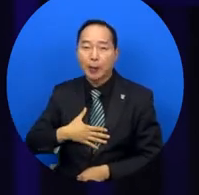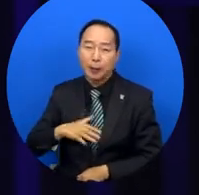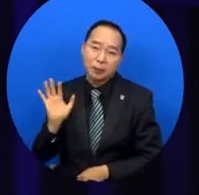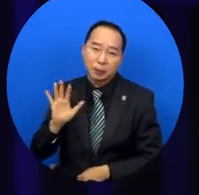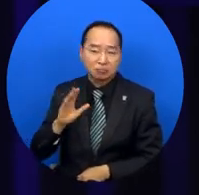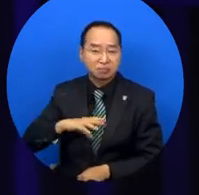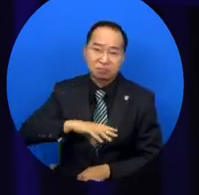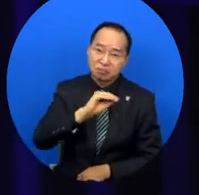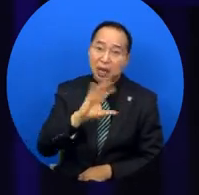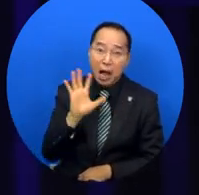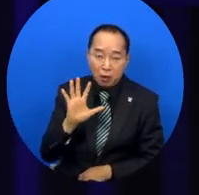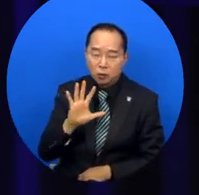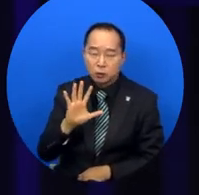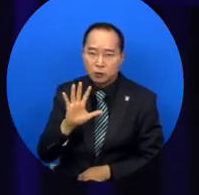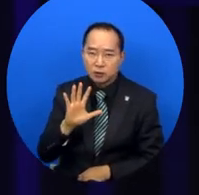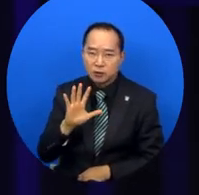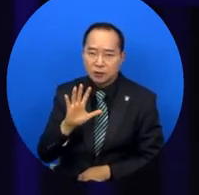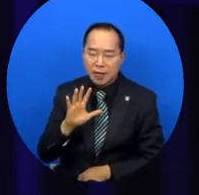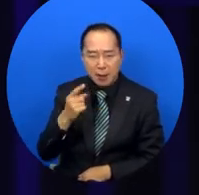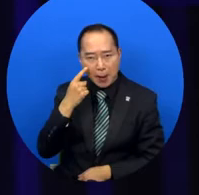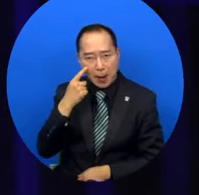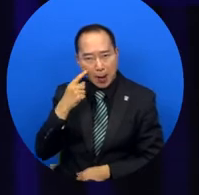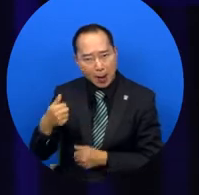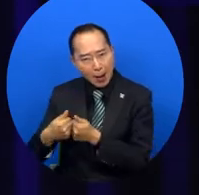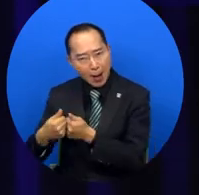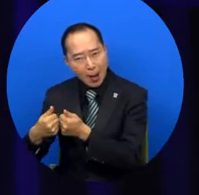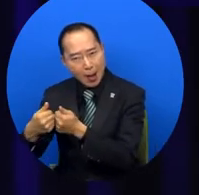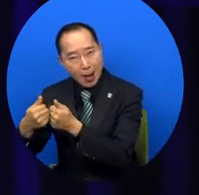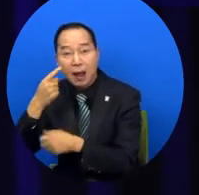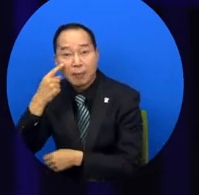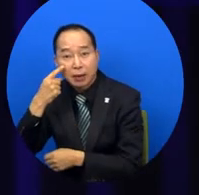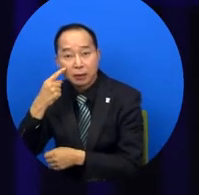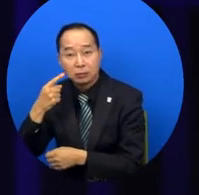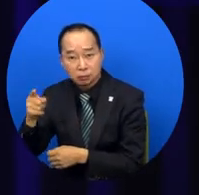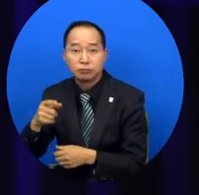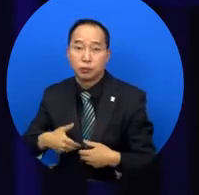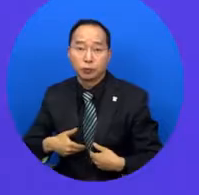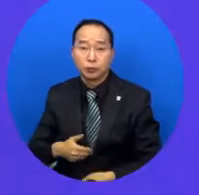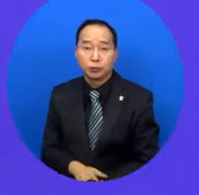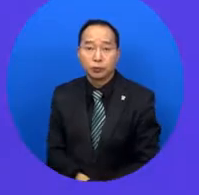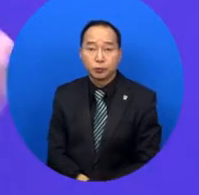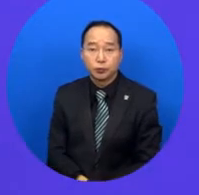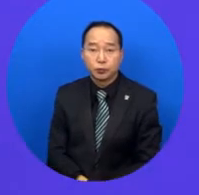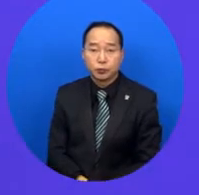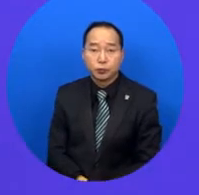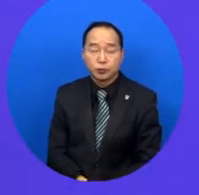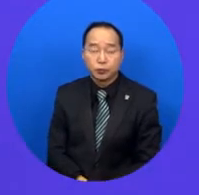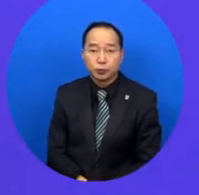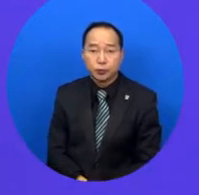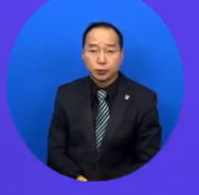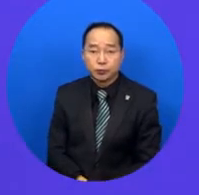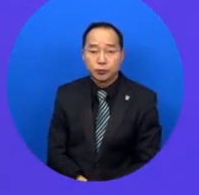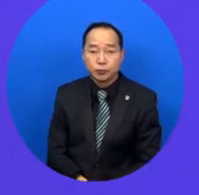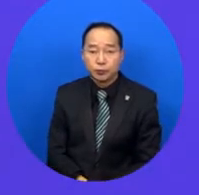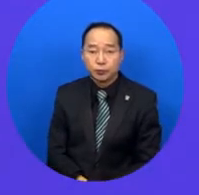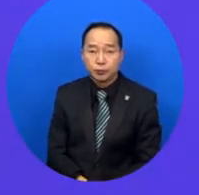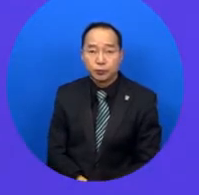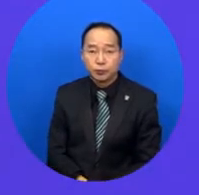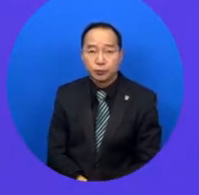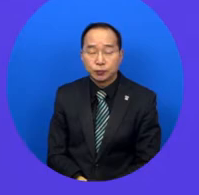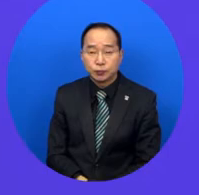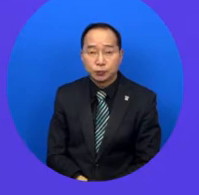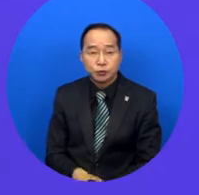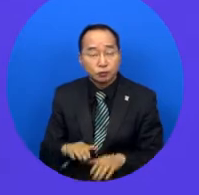같아요. 안 된다고 했을 때 알겠습니다 안녕히 계세요 하지 않고 그래도 이제 막 부딪혀 보는 거죠. 깨져도 부딪혀 보는 거죠. 그래서